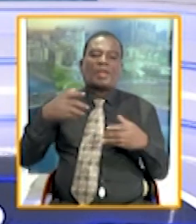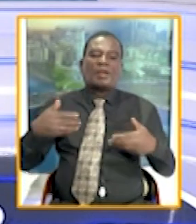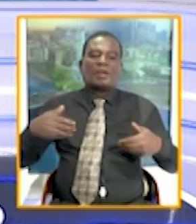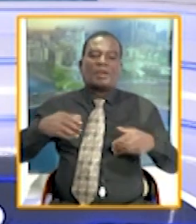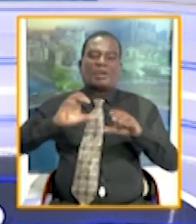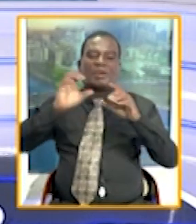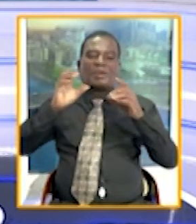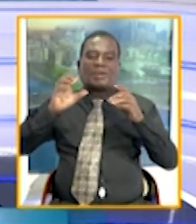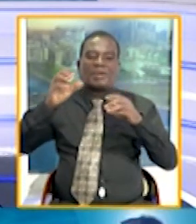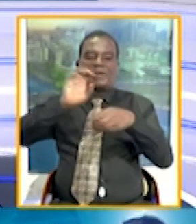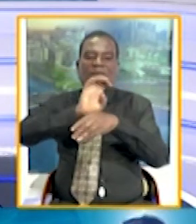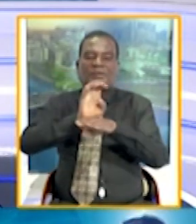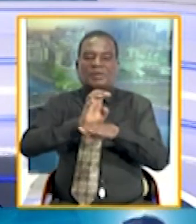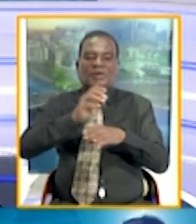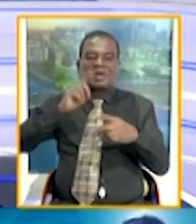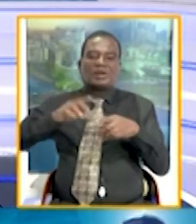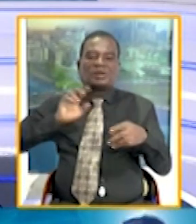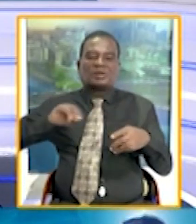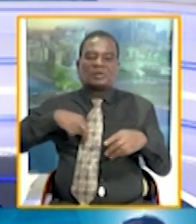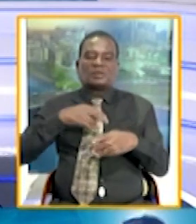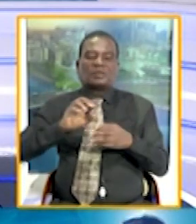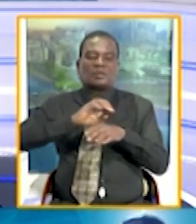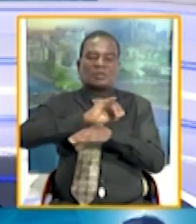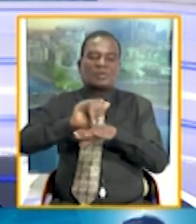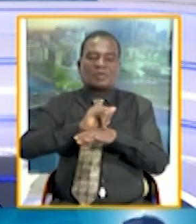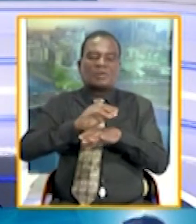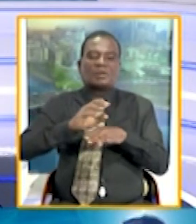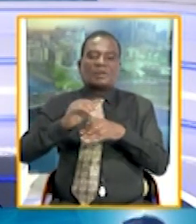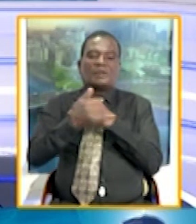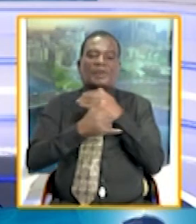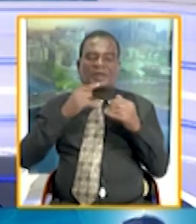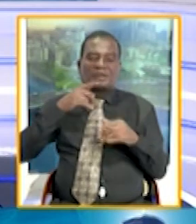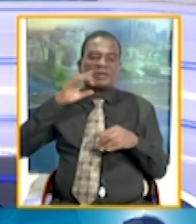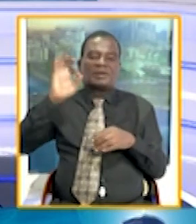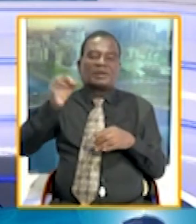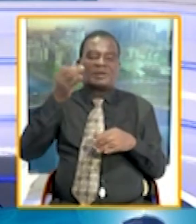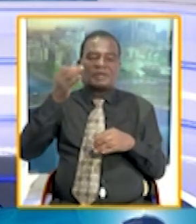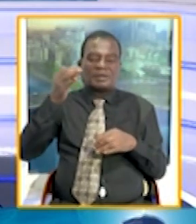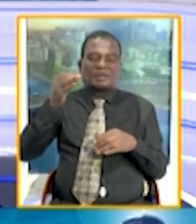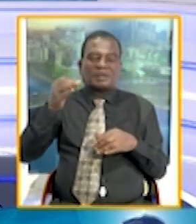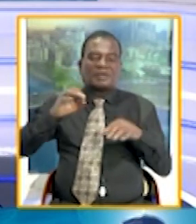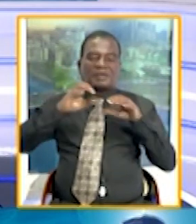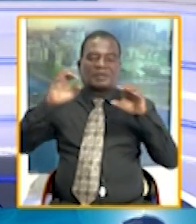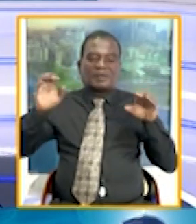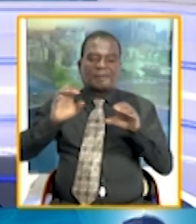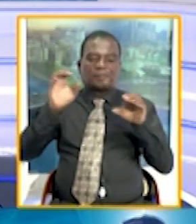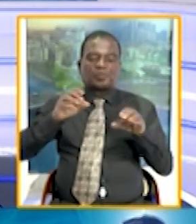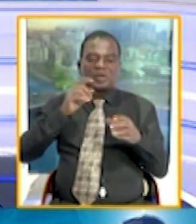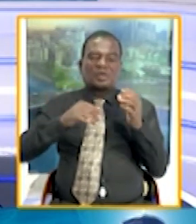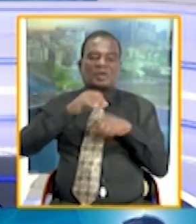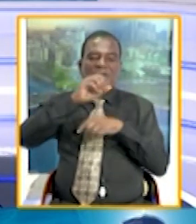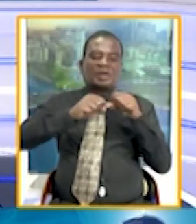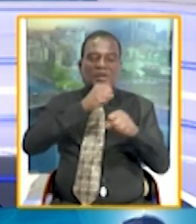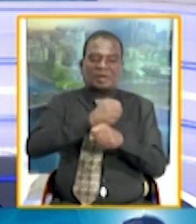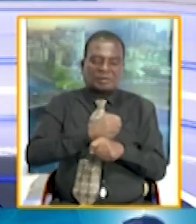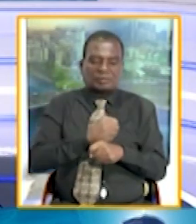le festival Achenou Pays de la RTI sera à sa 9e édition cette année et c'est la capitale de Gbeke qui va abriter cette